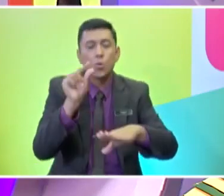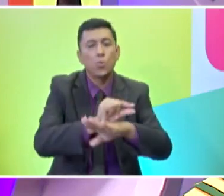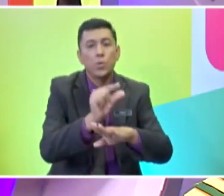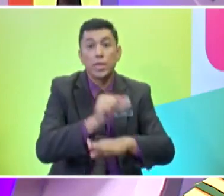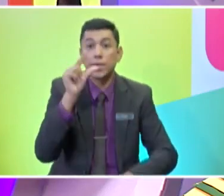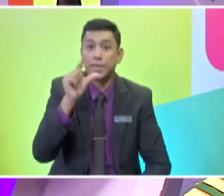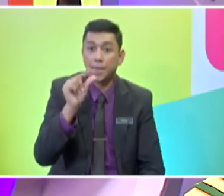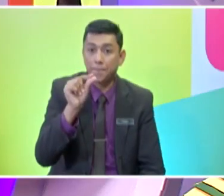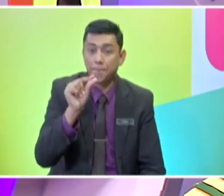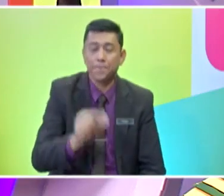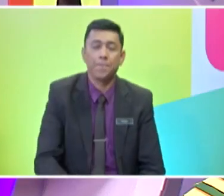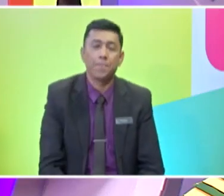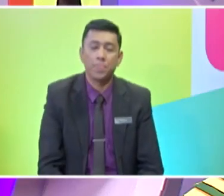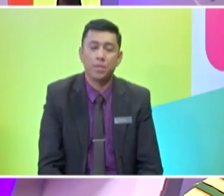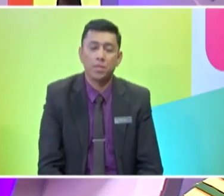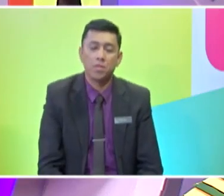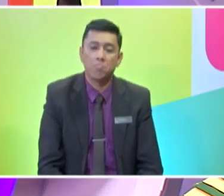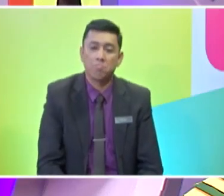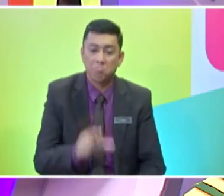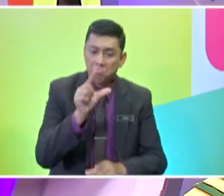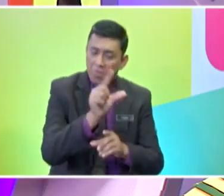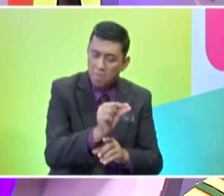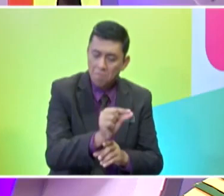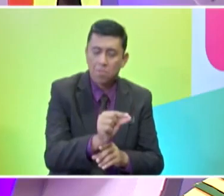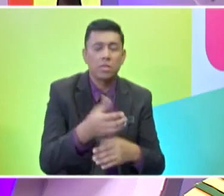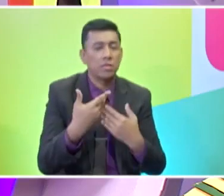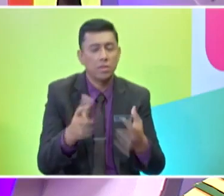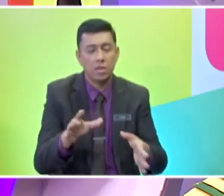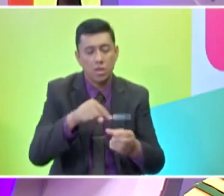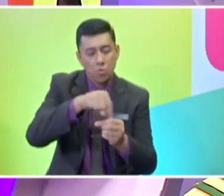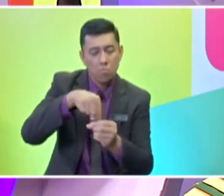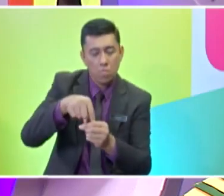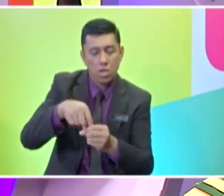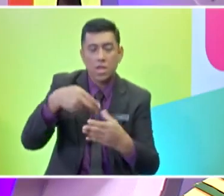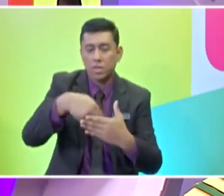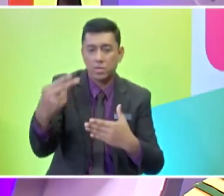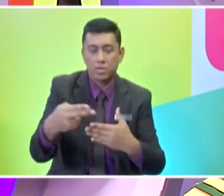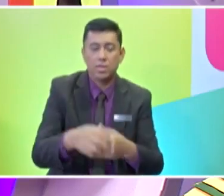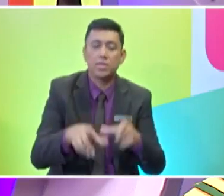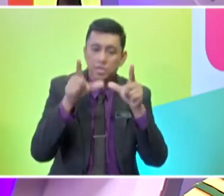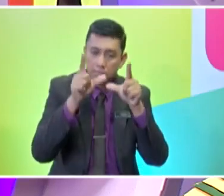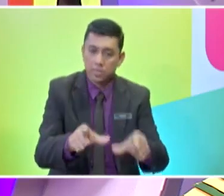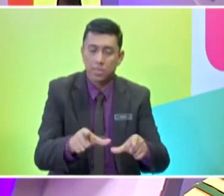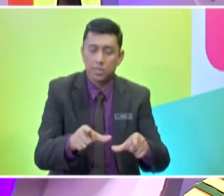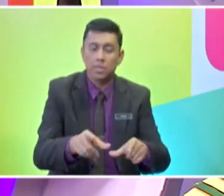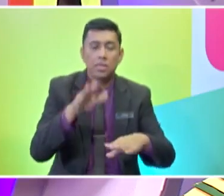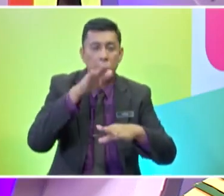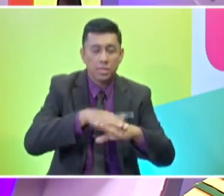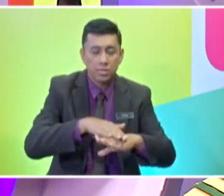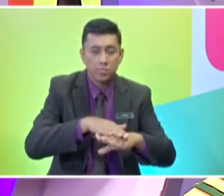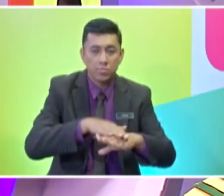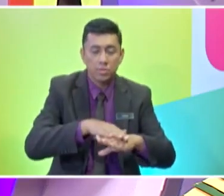Oke pastikan tampilan ini kemaslah dan lubang yang telah dihasilkan tadi betul-betul terletak di atas